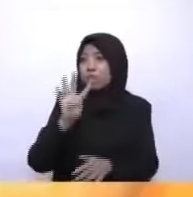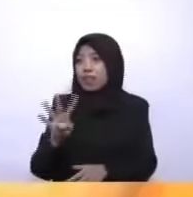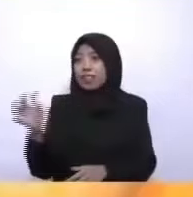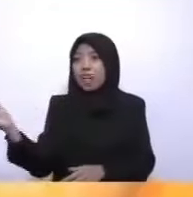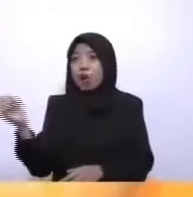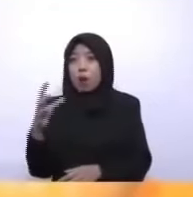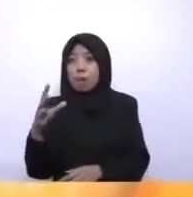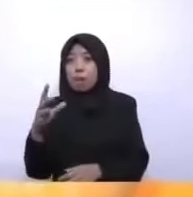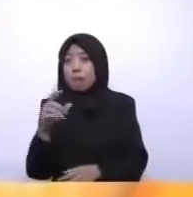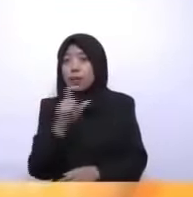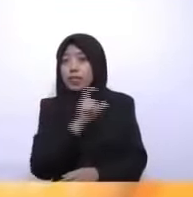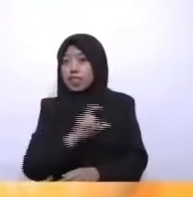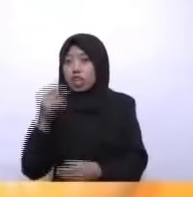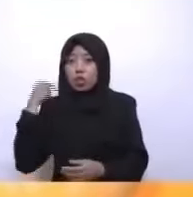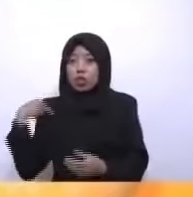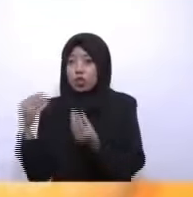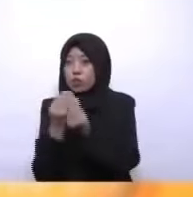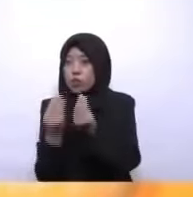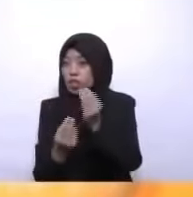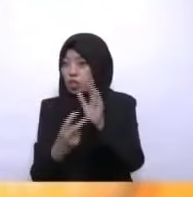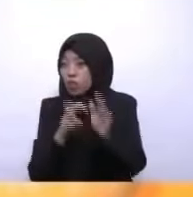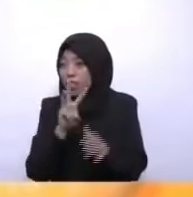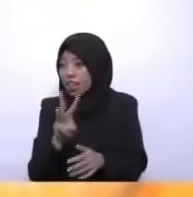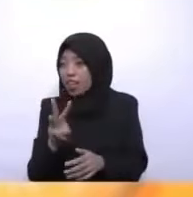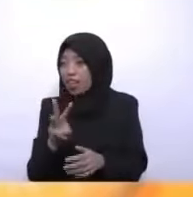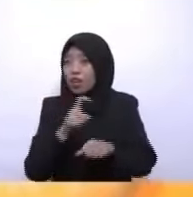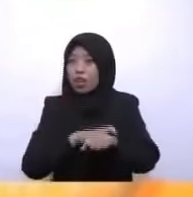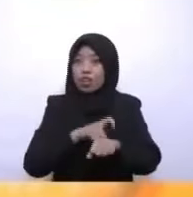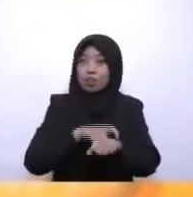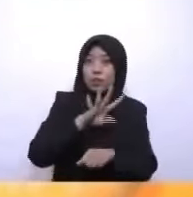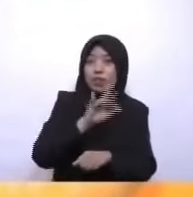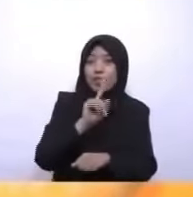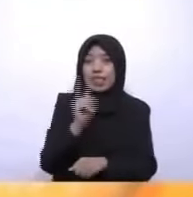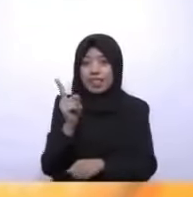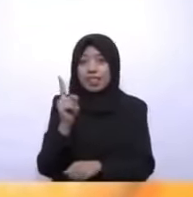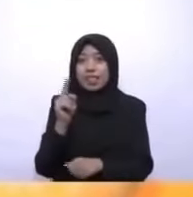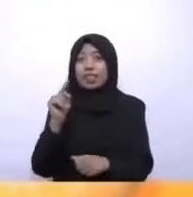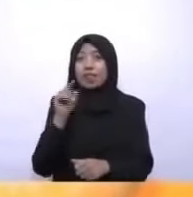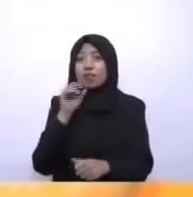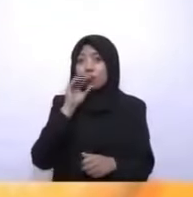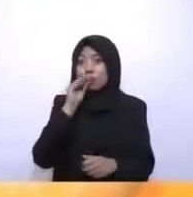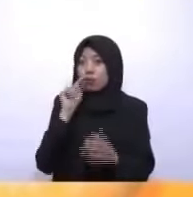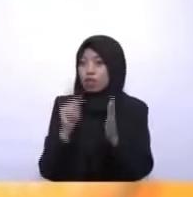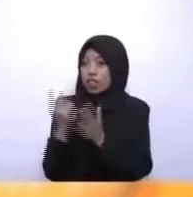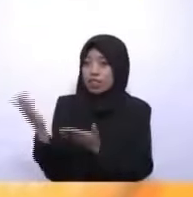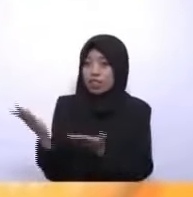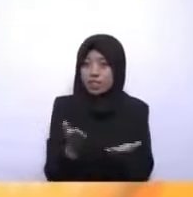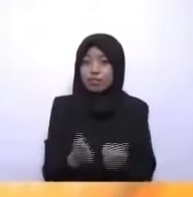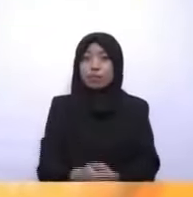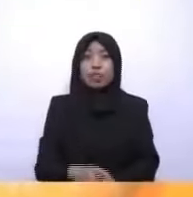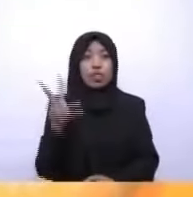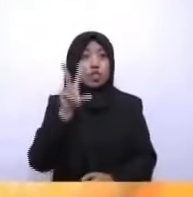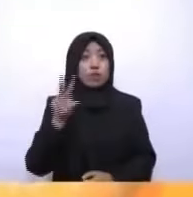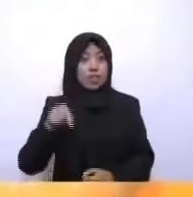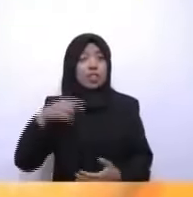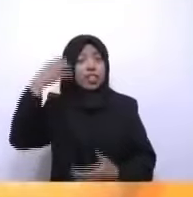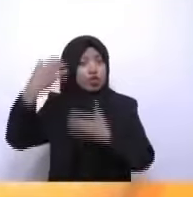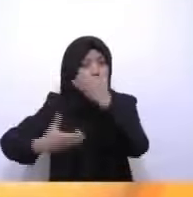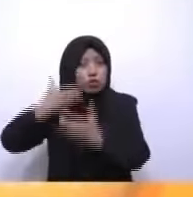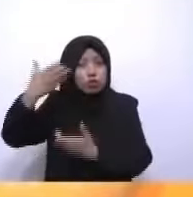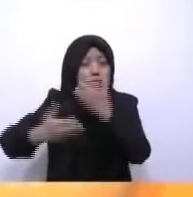jawaban Cawagub nomor urut 3 dalam waktu 45 detik dimulai sejak berbicara. Di Jawa Barat banyak sekali